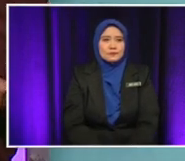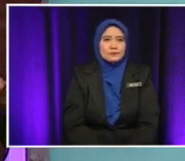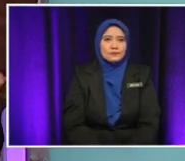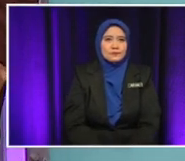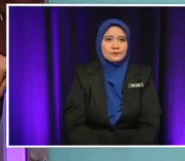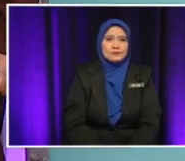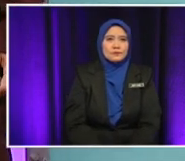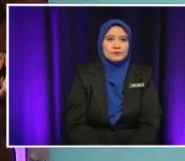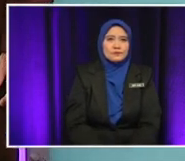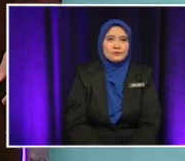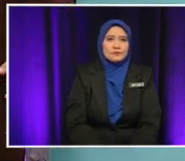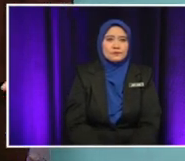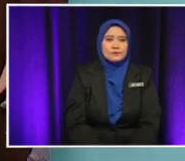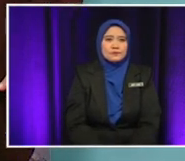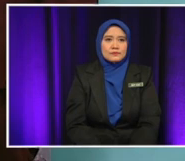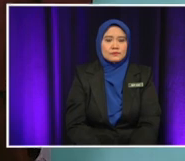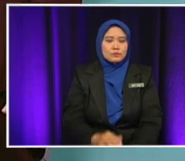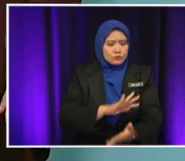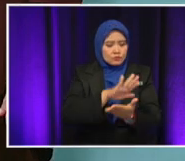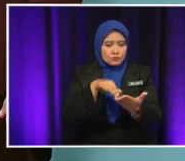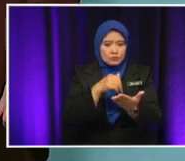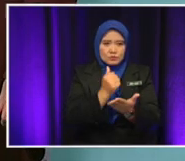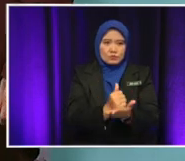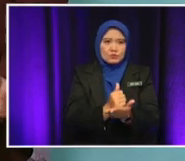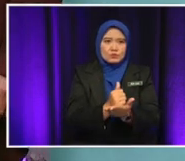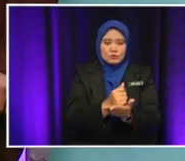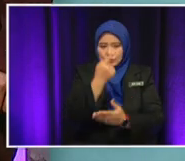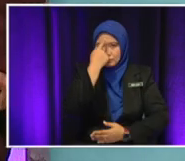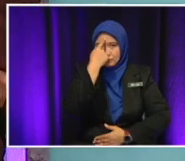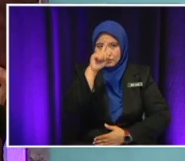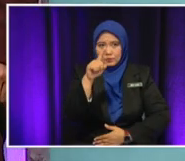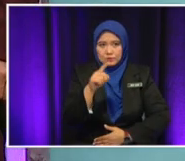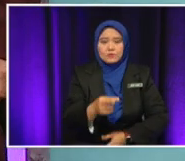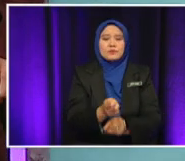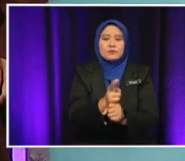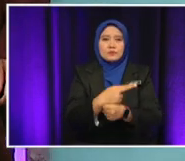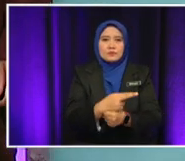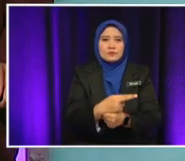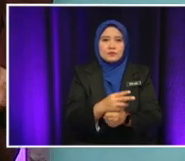oke baiklah bagi subjek digital